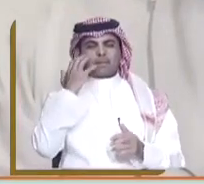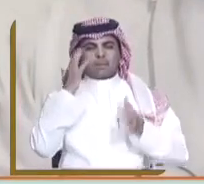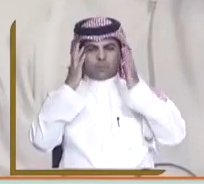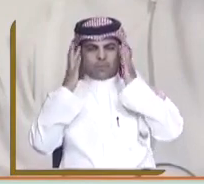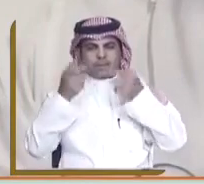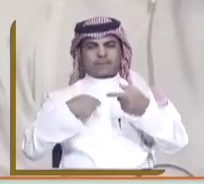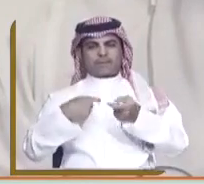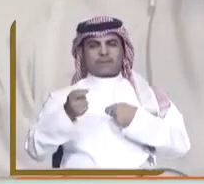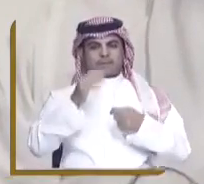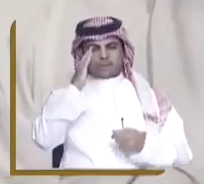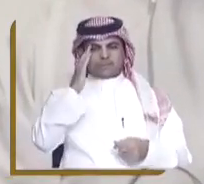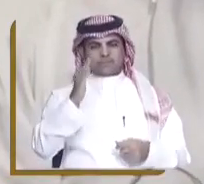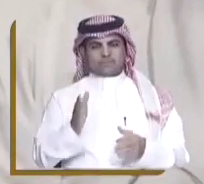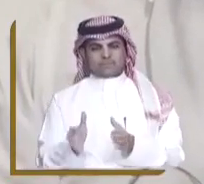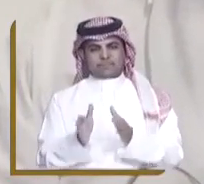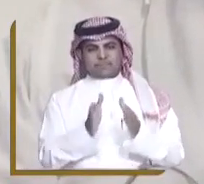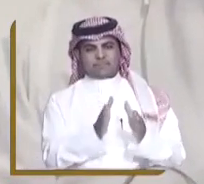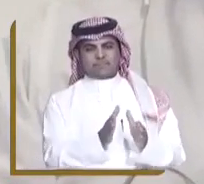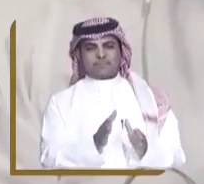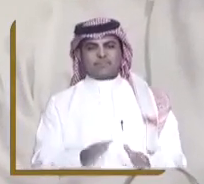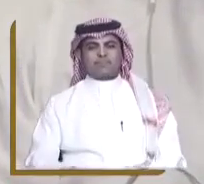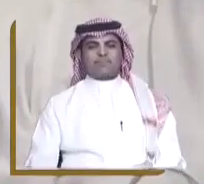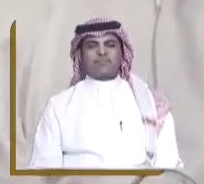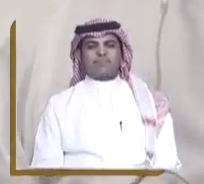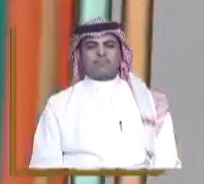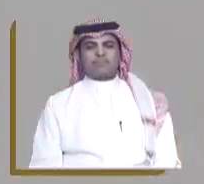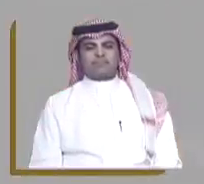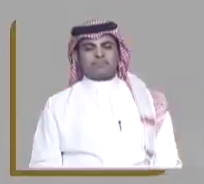الاقتصادي الدكتور محمد القحطاني شكرا لك دكتور